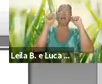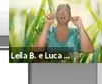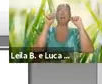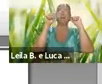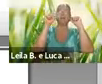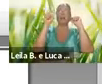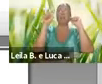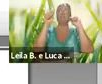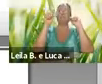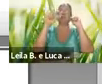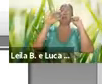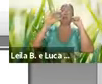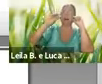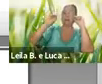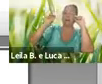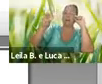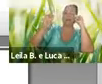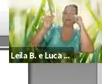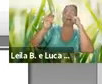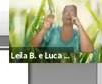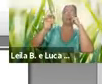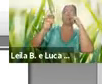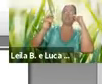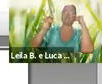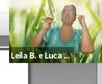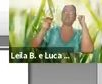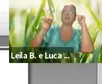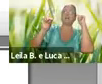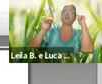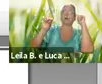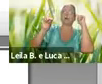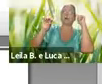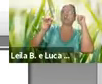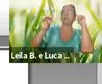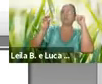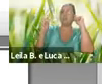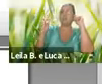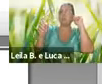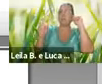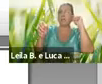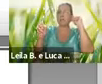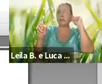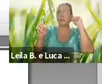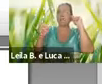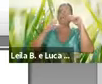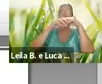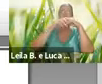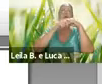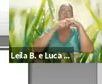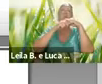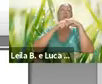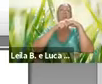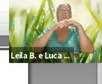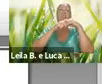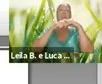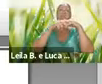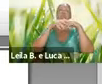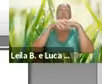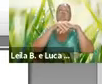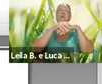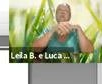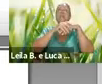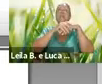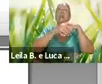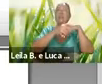così, un'altra ha graduato in un'altra modalità. Mi concentrai